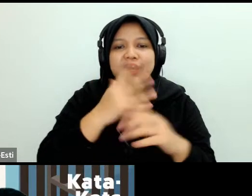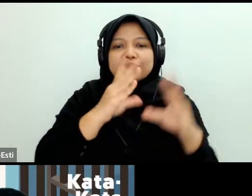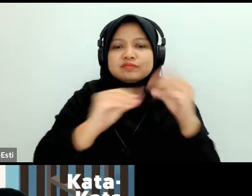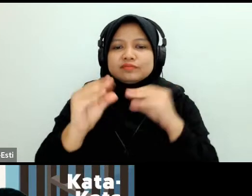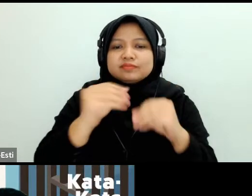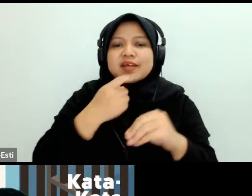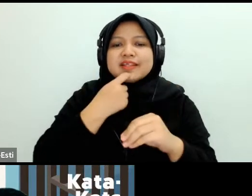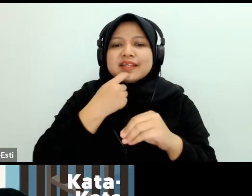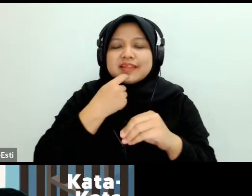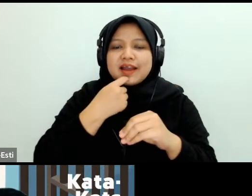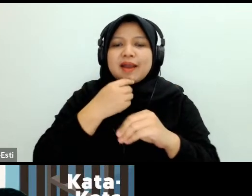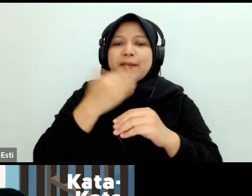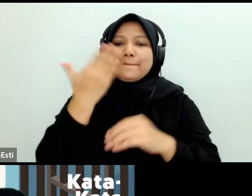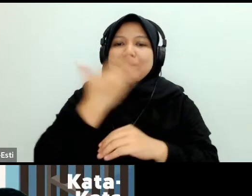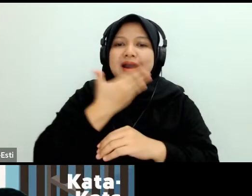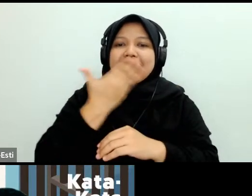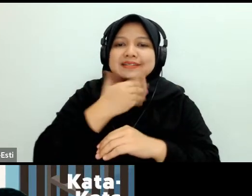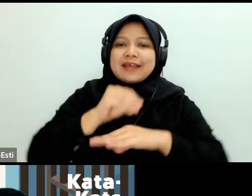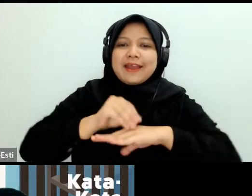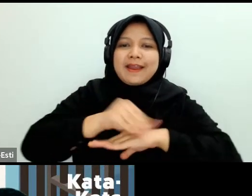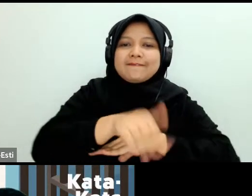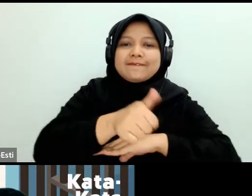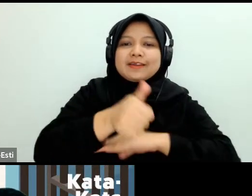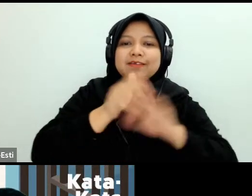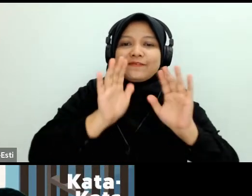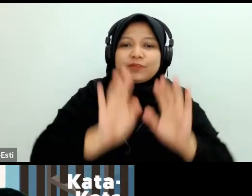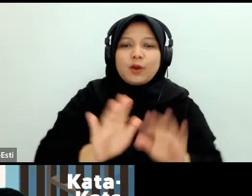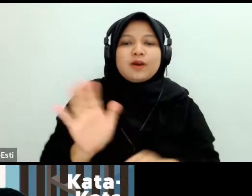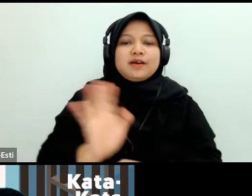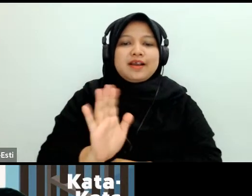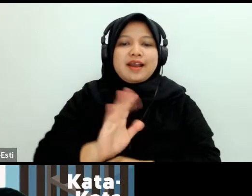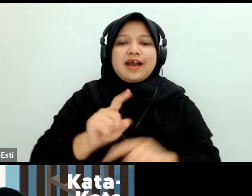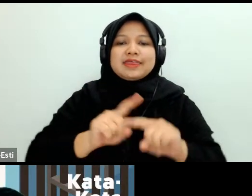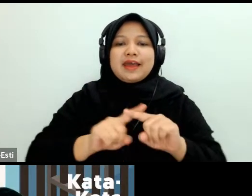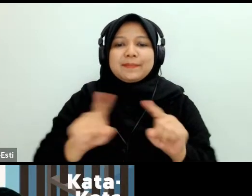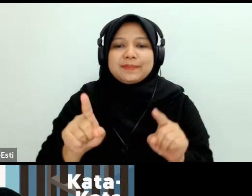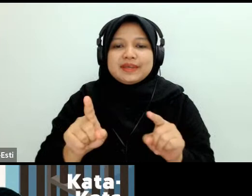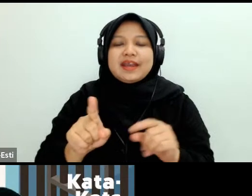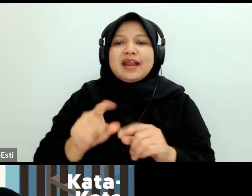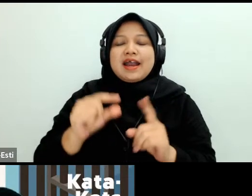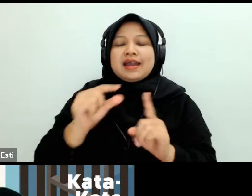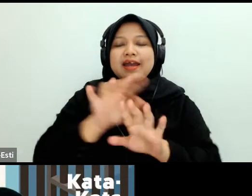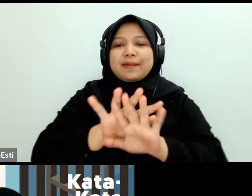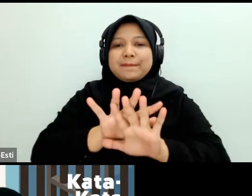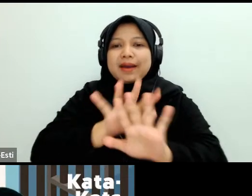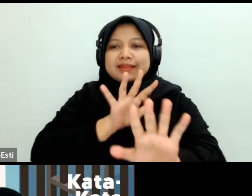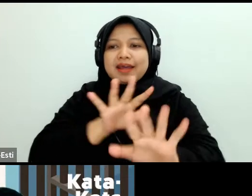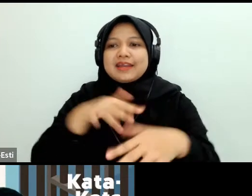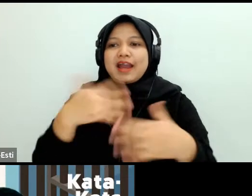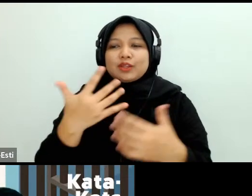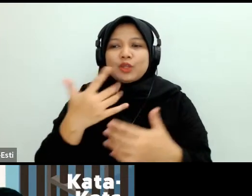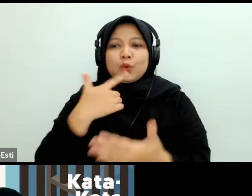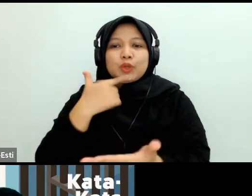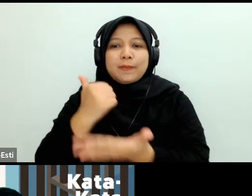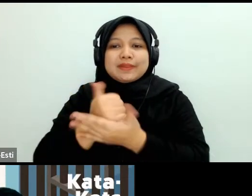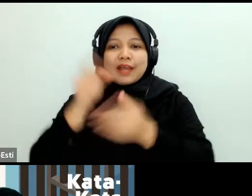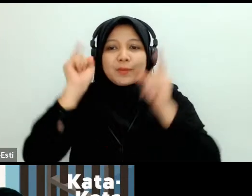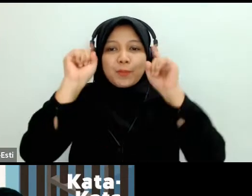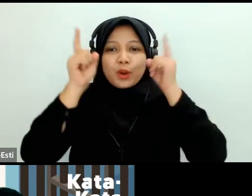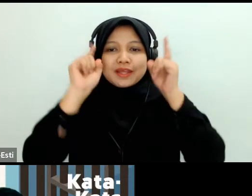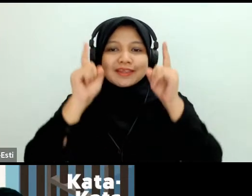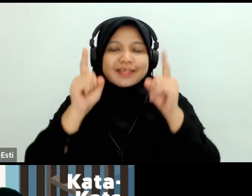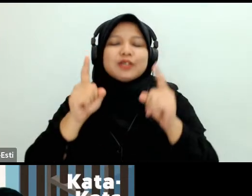negosiasi diantara diantara apa partai-partai atau diantar kepentingan politik yang ada nah